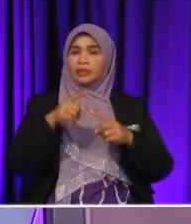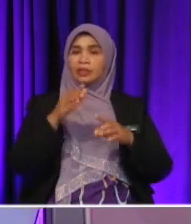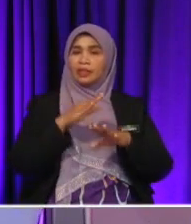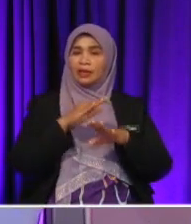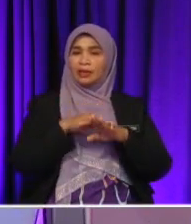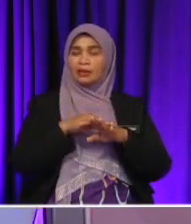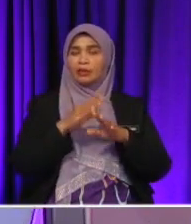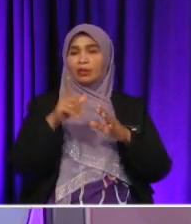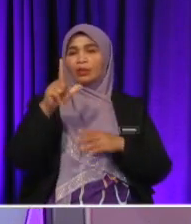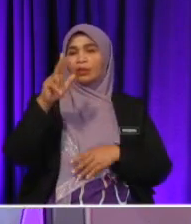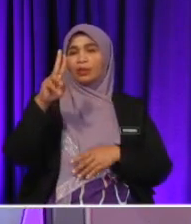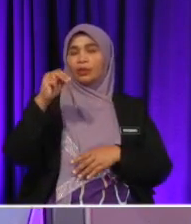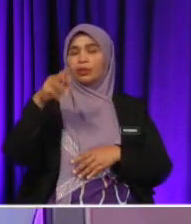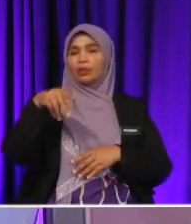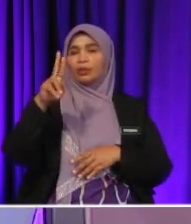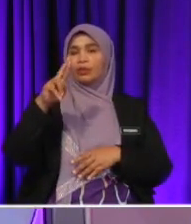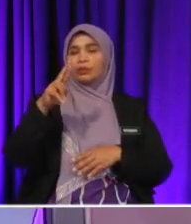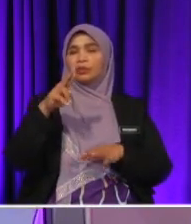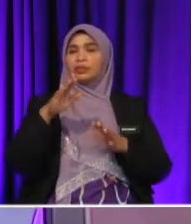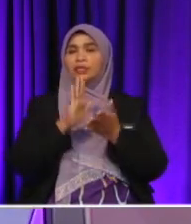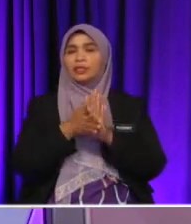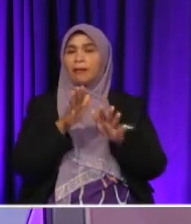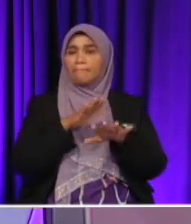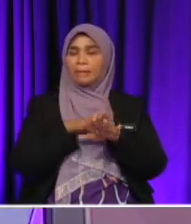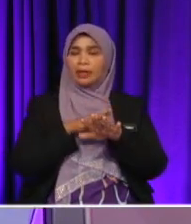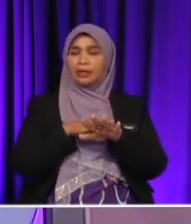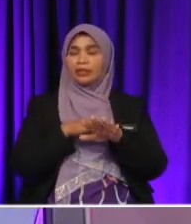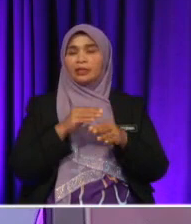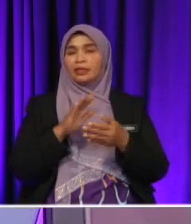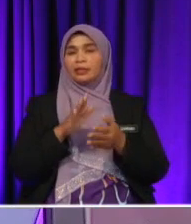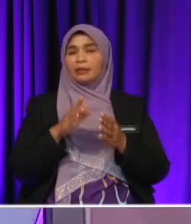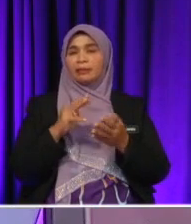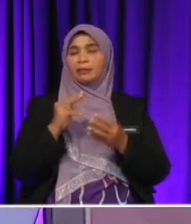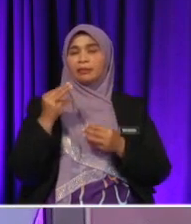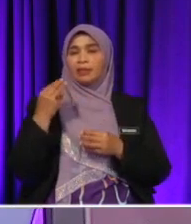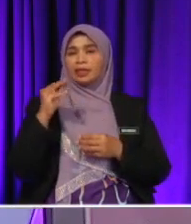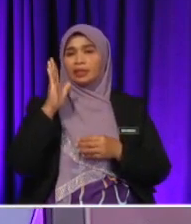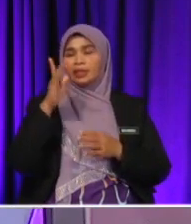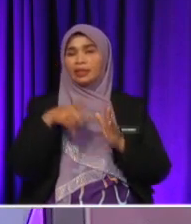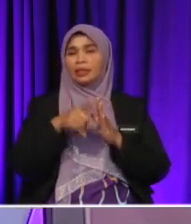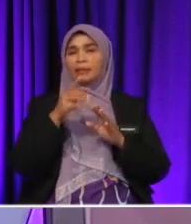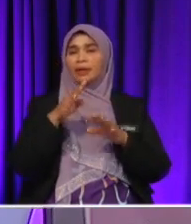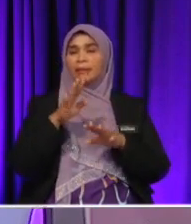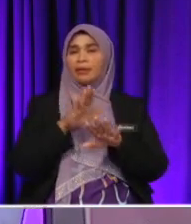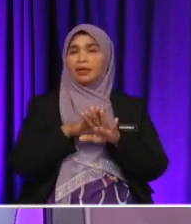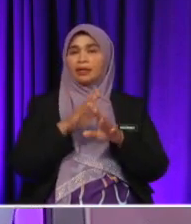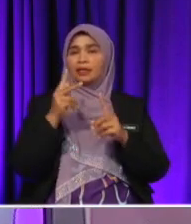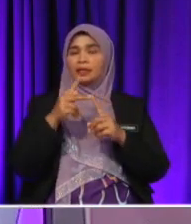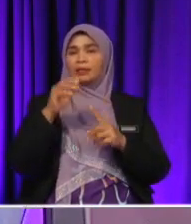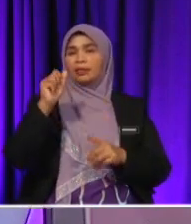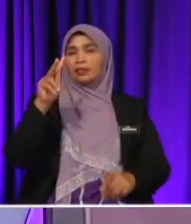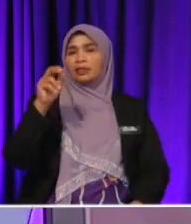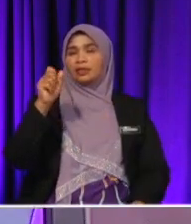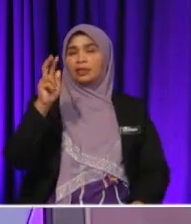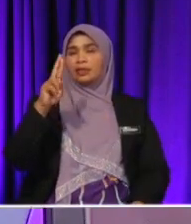bila lumpur itu udah jadi padat lebih banyak kepada akar jangka Oke tapi di lidah naik atas